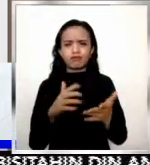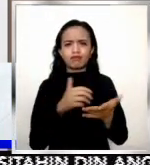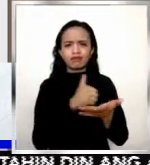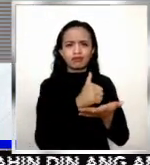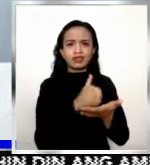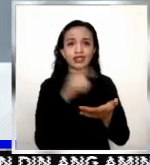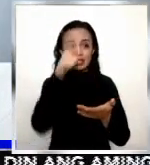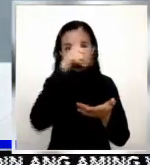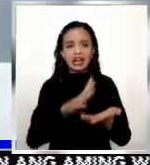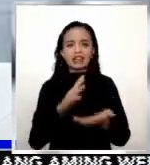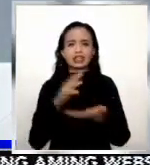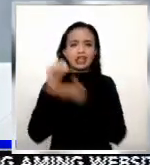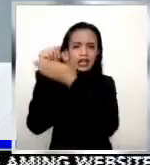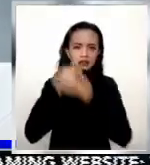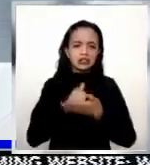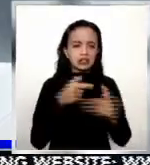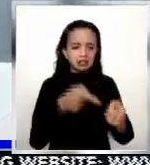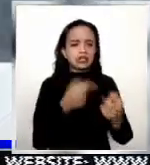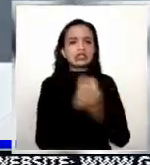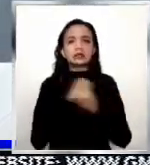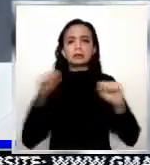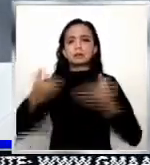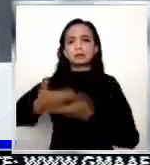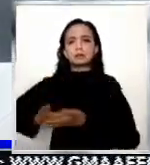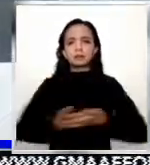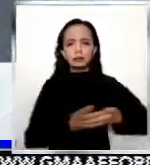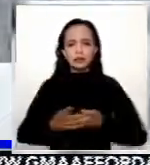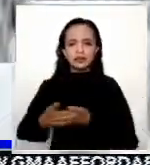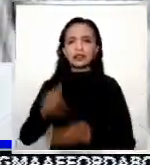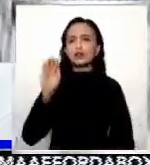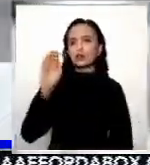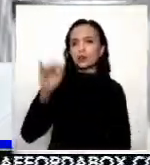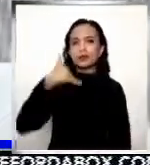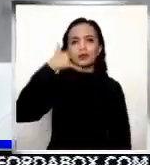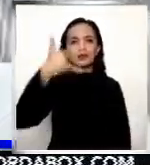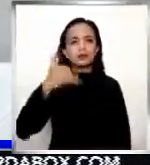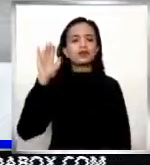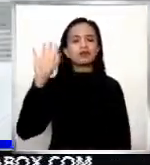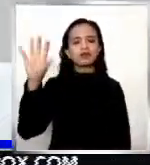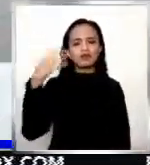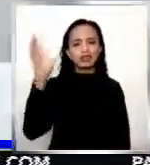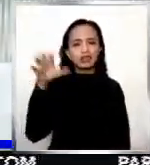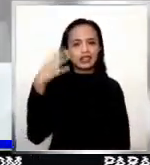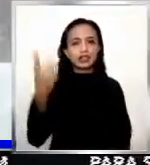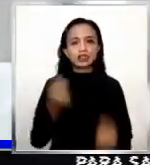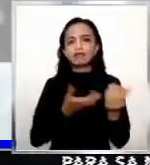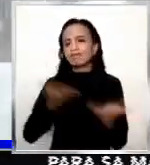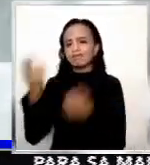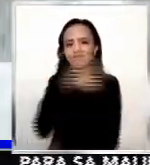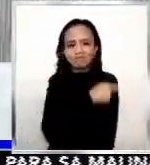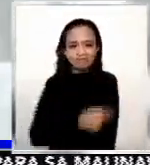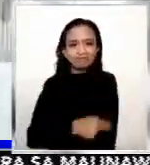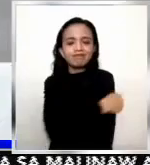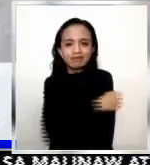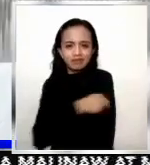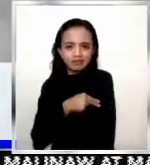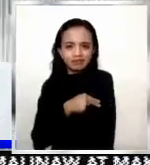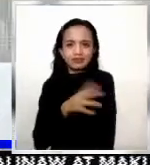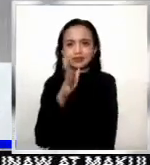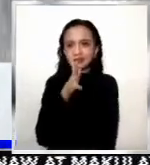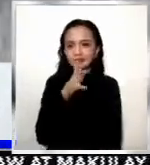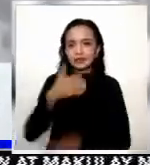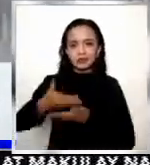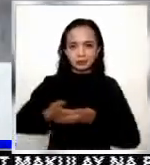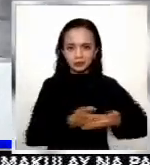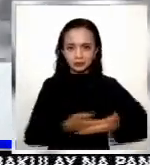po yung baby. Agad nagpatawag ng ambulansya si Lea para maisugod sa ospital ang mag-ina. Ni hindi